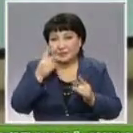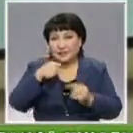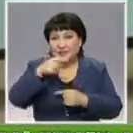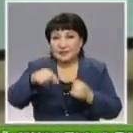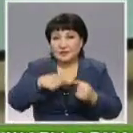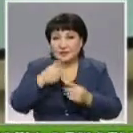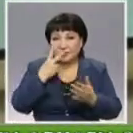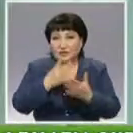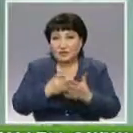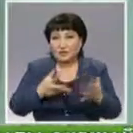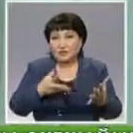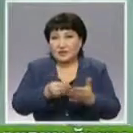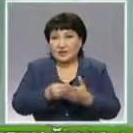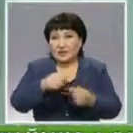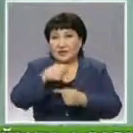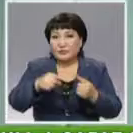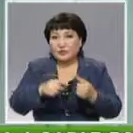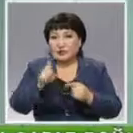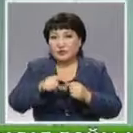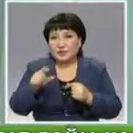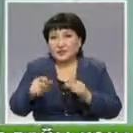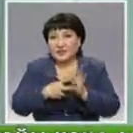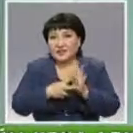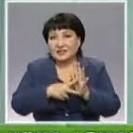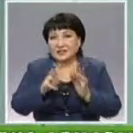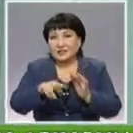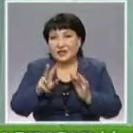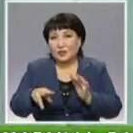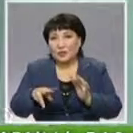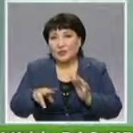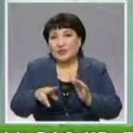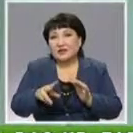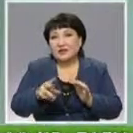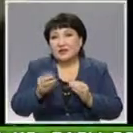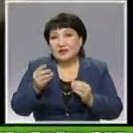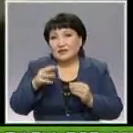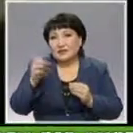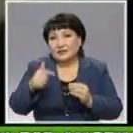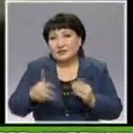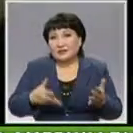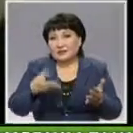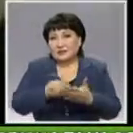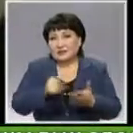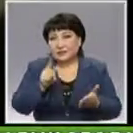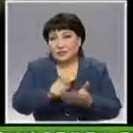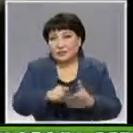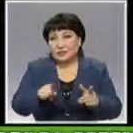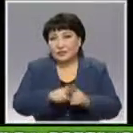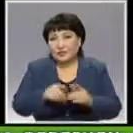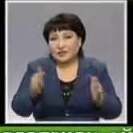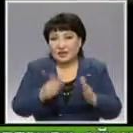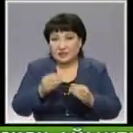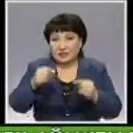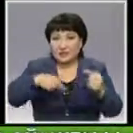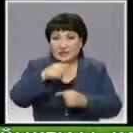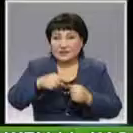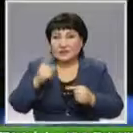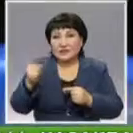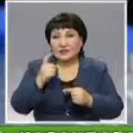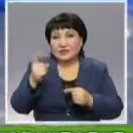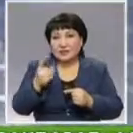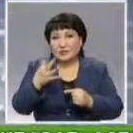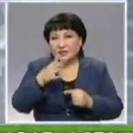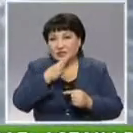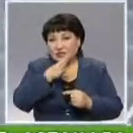бизнес субъектілері 8 миллион теңгеден астам қаржы құюы ләзім. 2013 жылғы қабылданған заңға сәйкес шағын бизнес иесі 5 жыл көлемінде